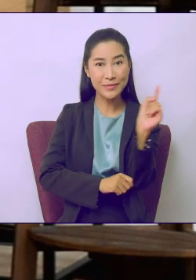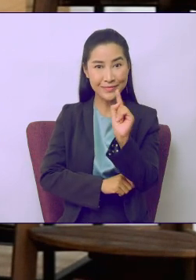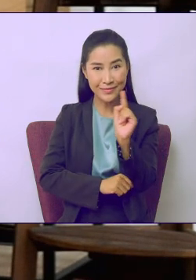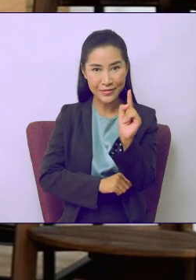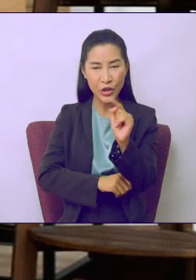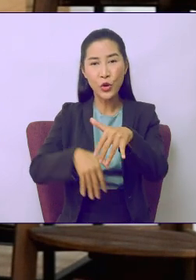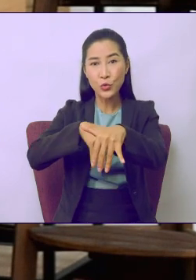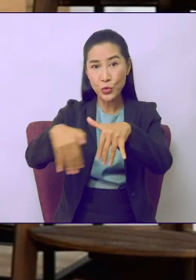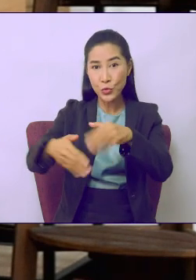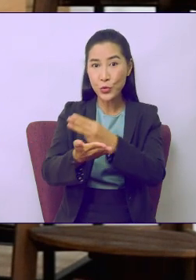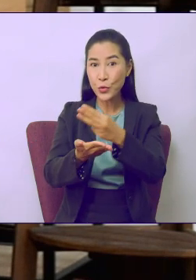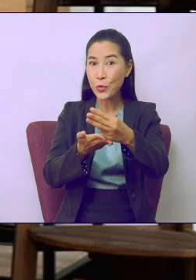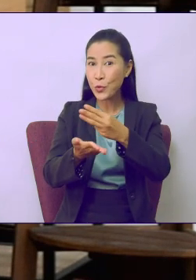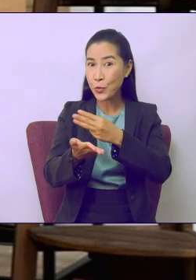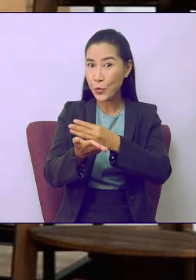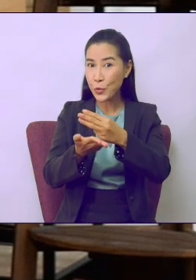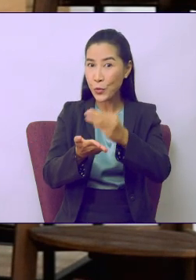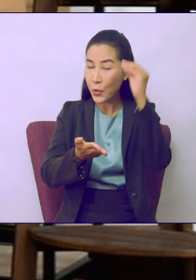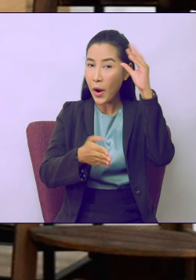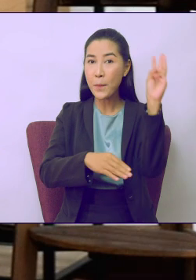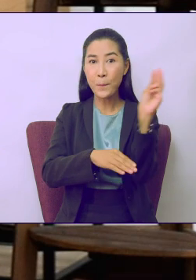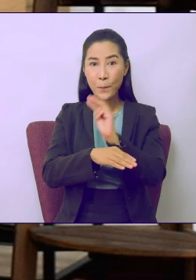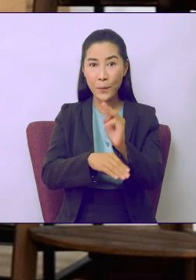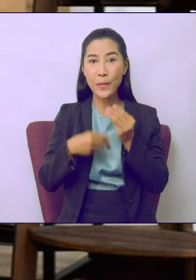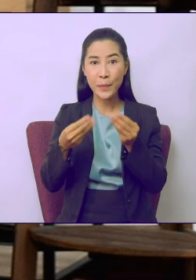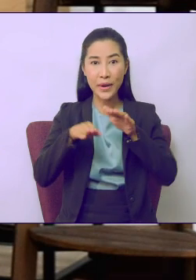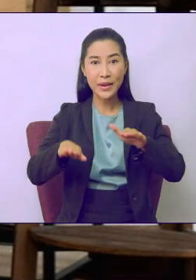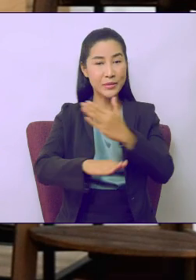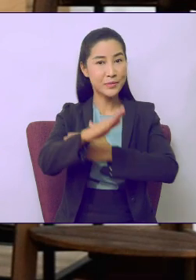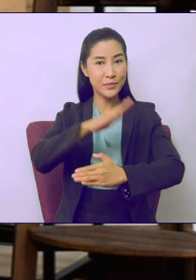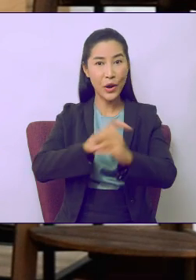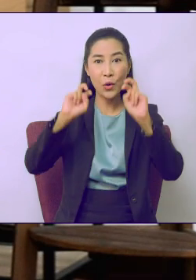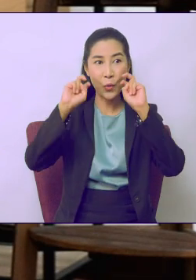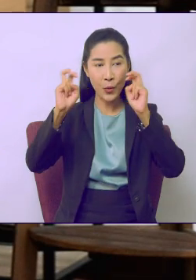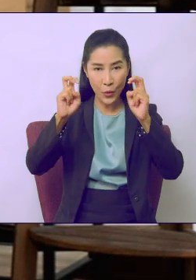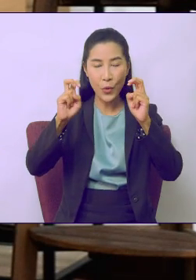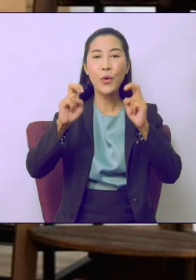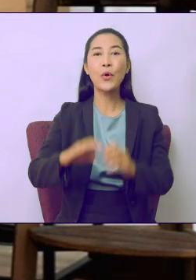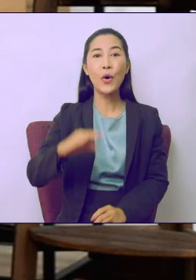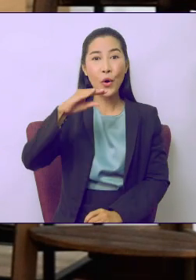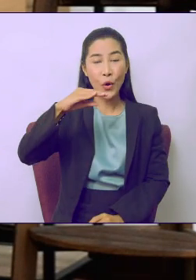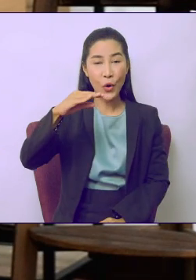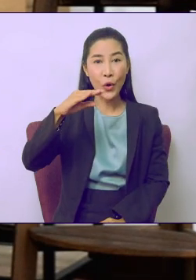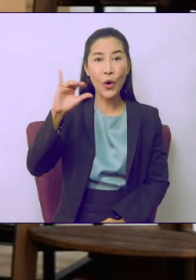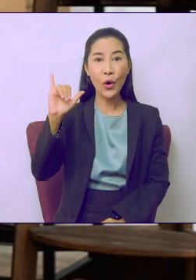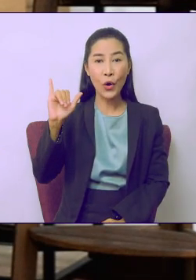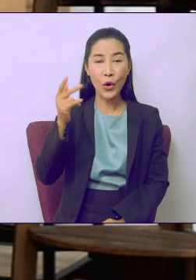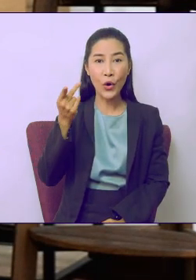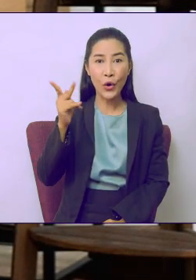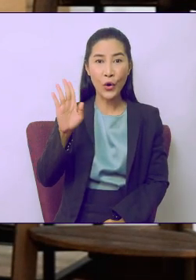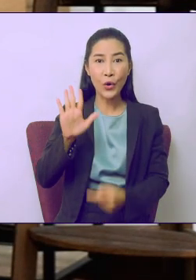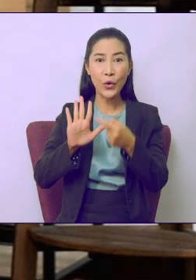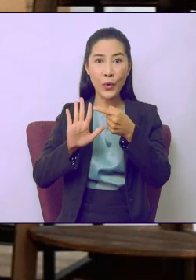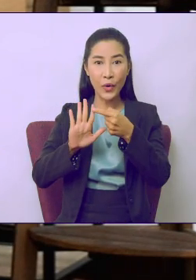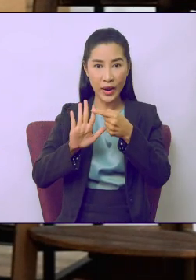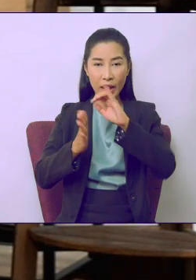ครับในชุมชนวิชาการนะครับกับอ่ามูลนิธินะครับเพื่อเด็กพิการนะครับในหัวข้อนะครับโยคะบำบัติเพื่อเด็กพิ